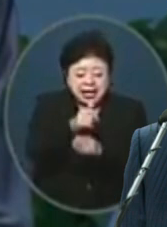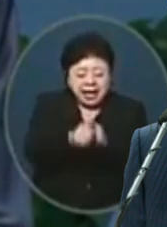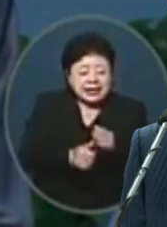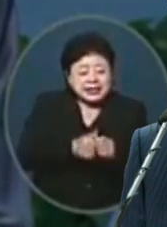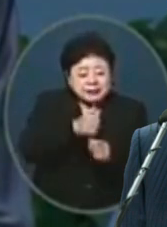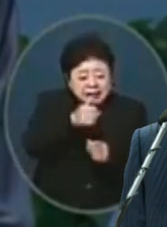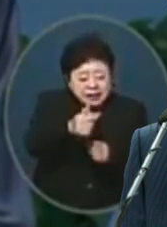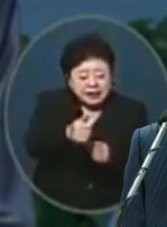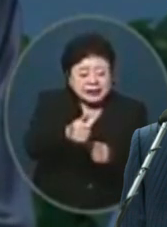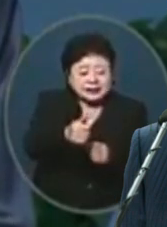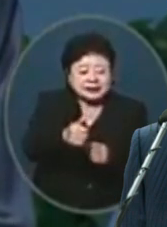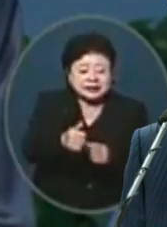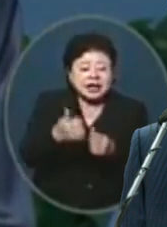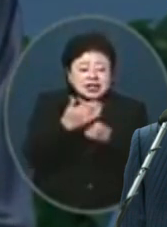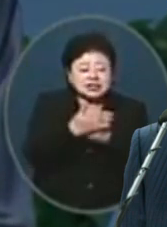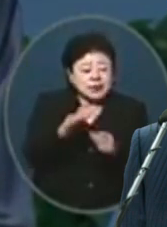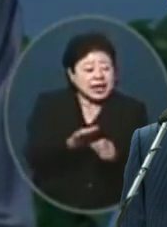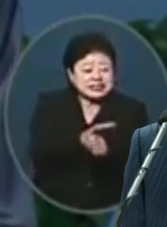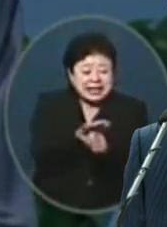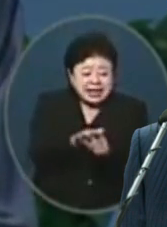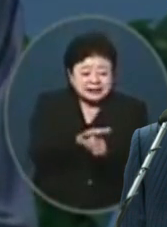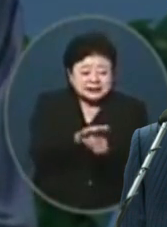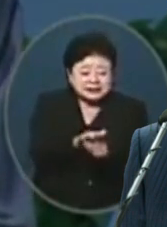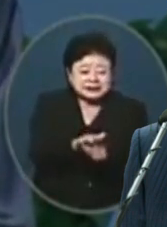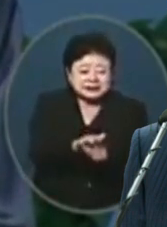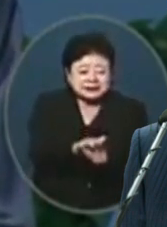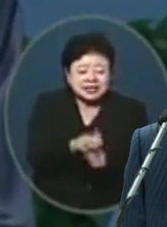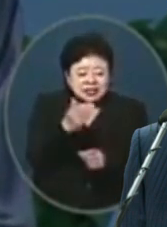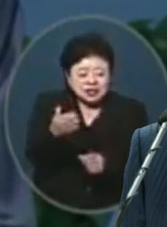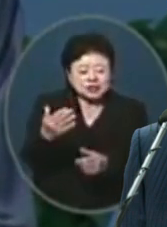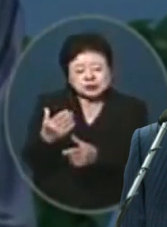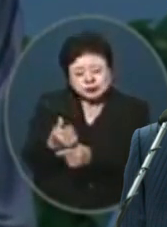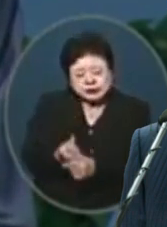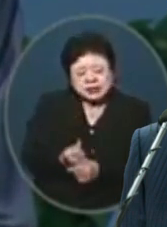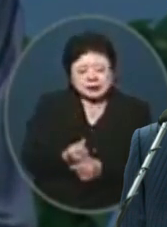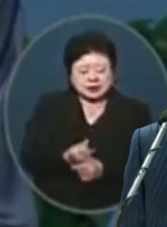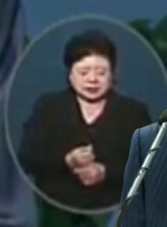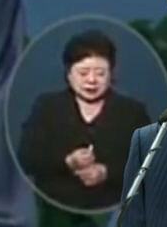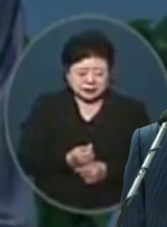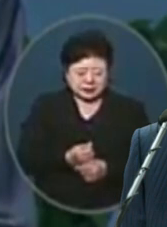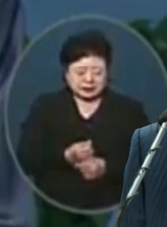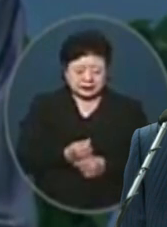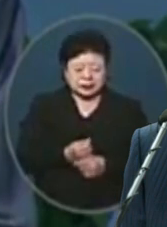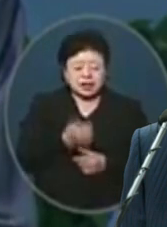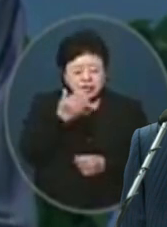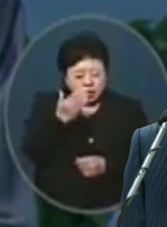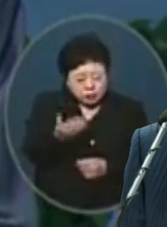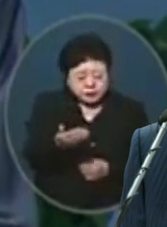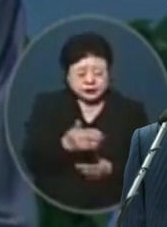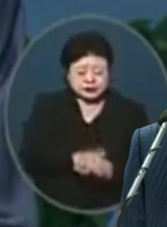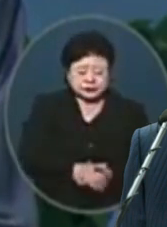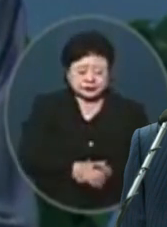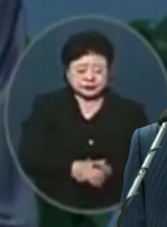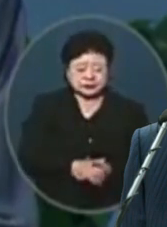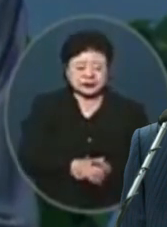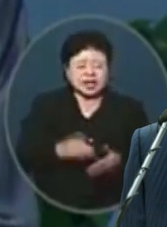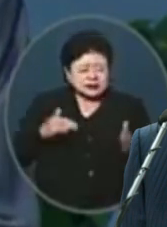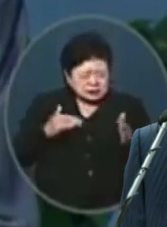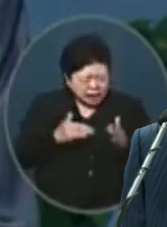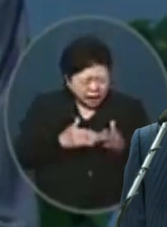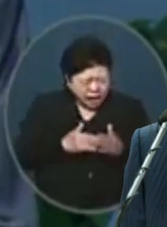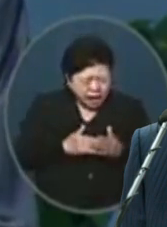하나님의 은혜와 사랑이 여러분을 붙잡고 있는데 여러분은